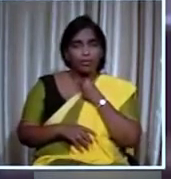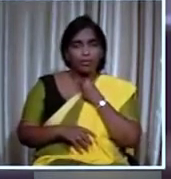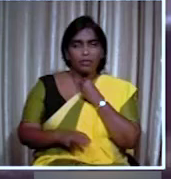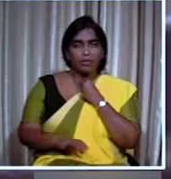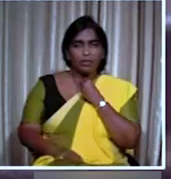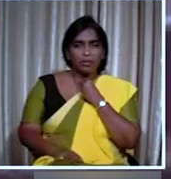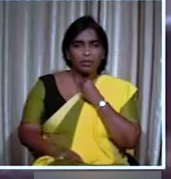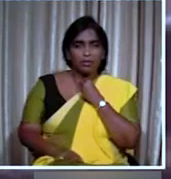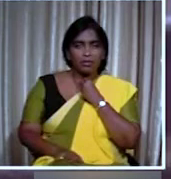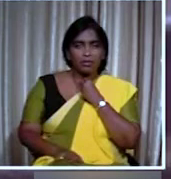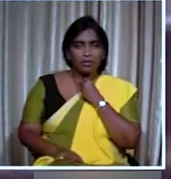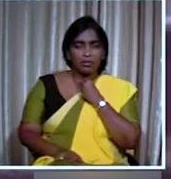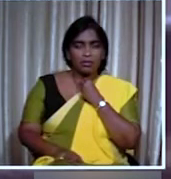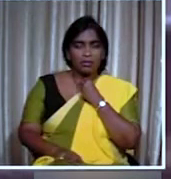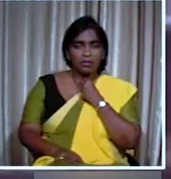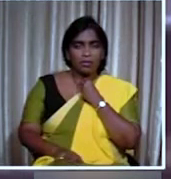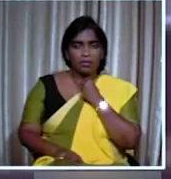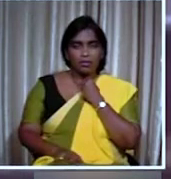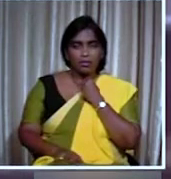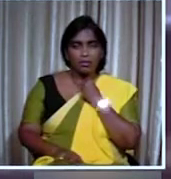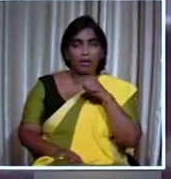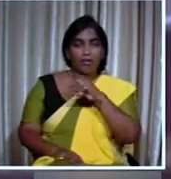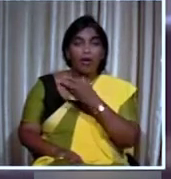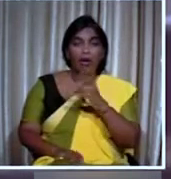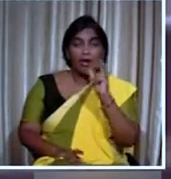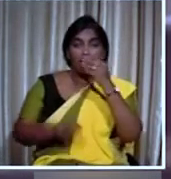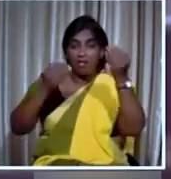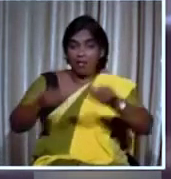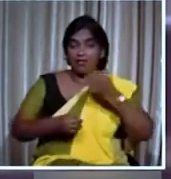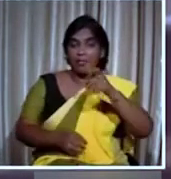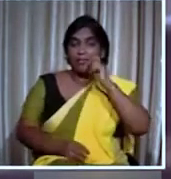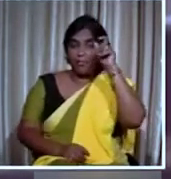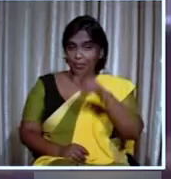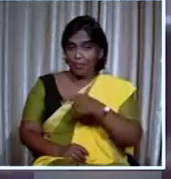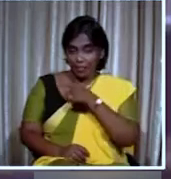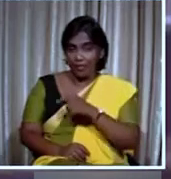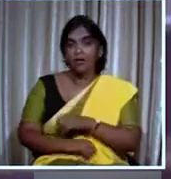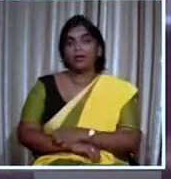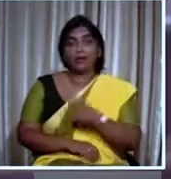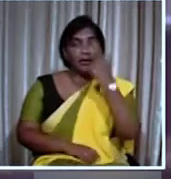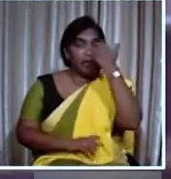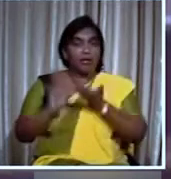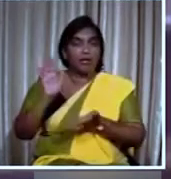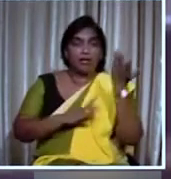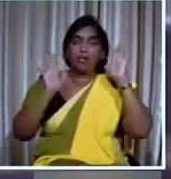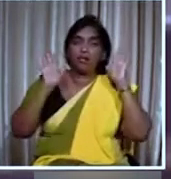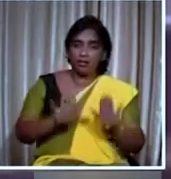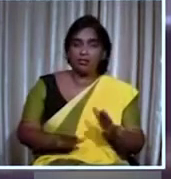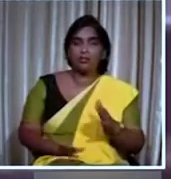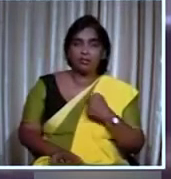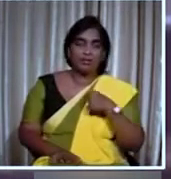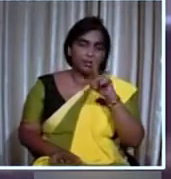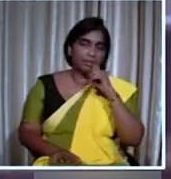සිංහයා ඒ බොරළු ගොඩ මේ බොරළු කපන සිංහයා මේ බොරළු කපන මෑන් කිව්වා මේ පල්ලියක් නැතුව හිටියයි කියලා. ඒක මං